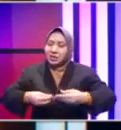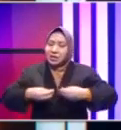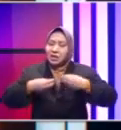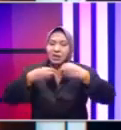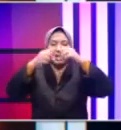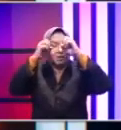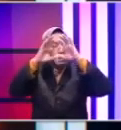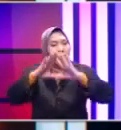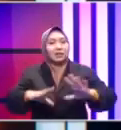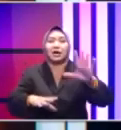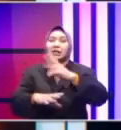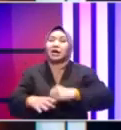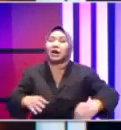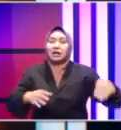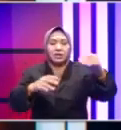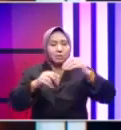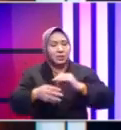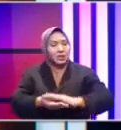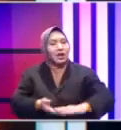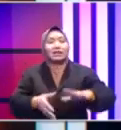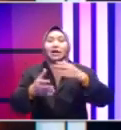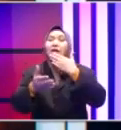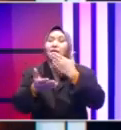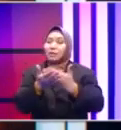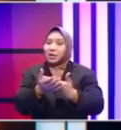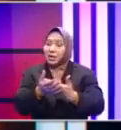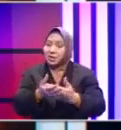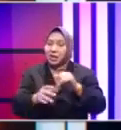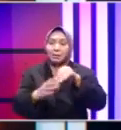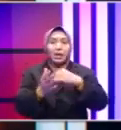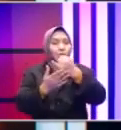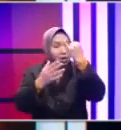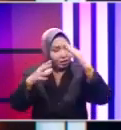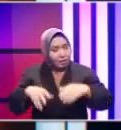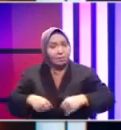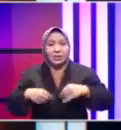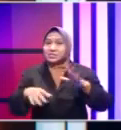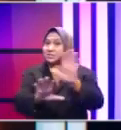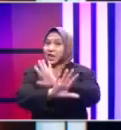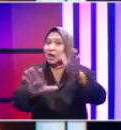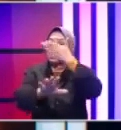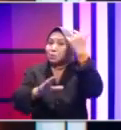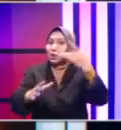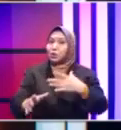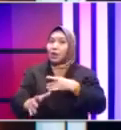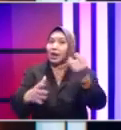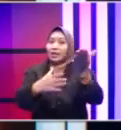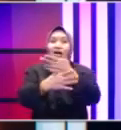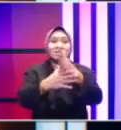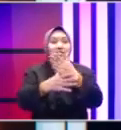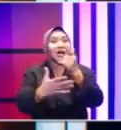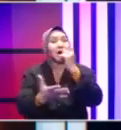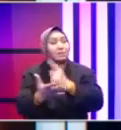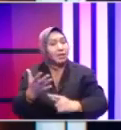nabi helm tanah wajidi nah Ilma Minal jangan lupa bantuan untuk like dan Syekh Aa poyakan